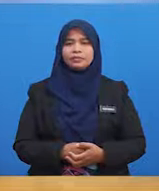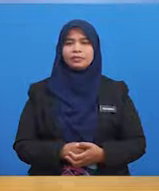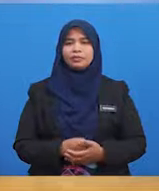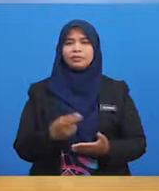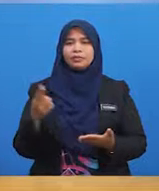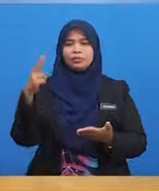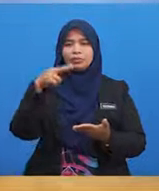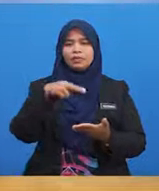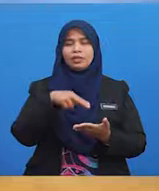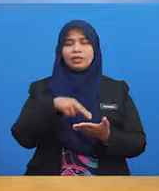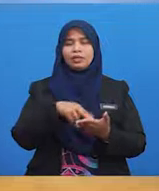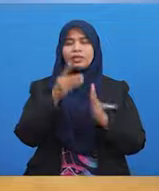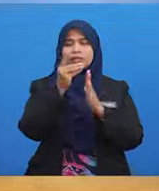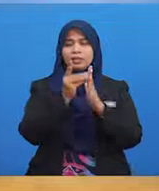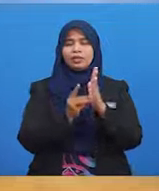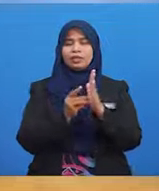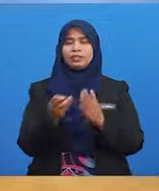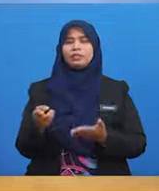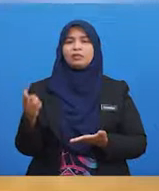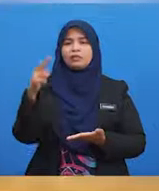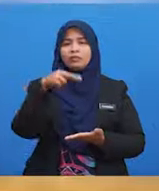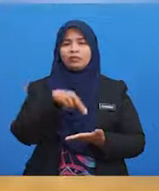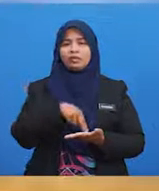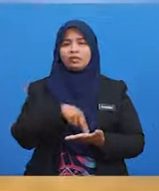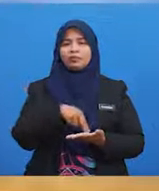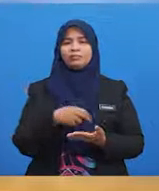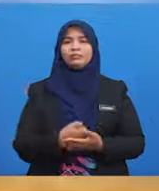Ulang, di ulang,